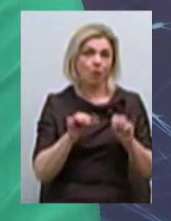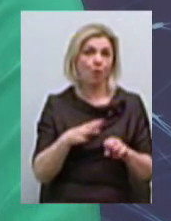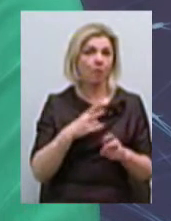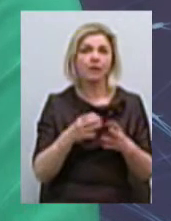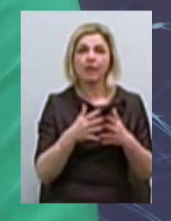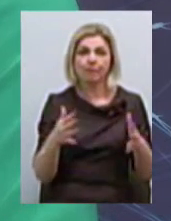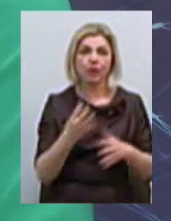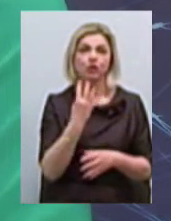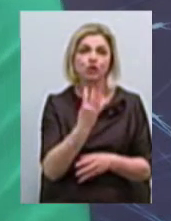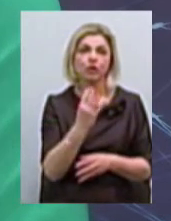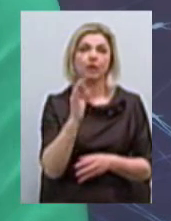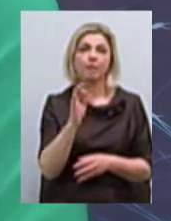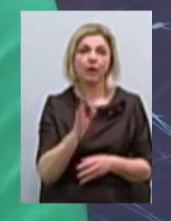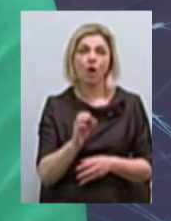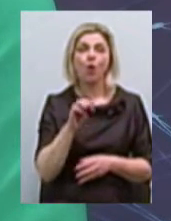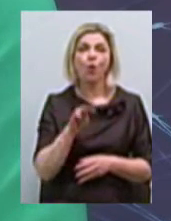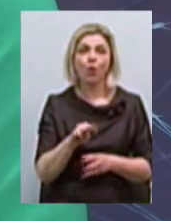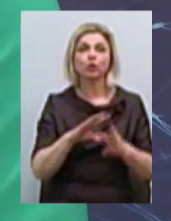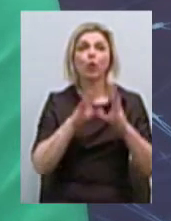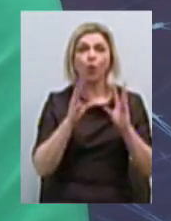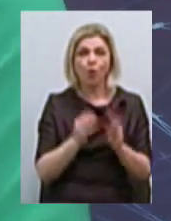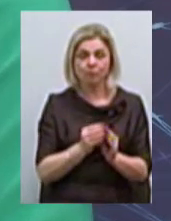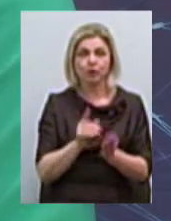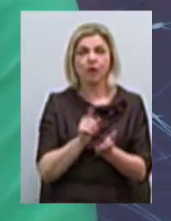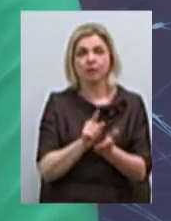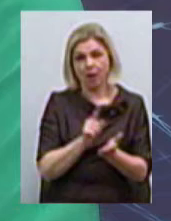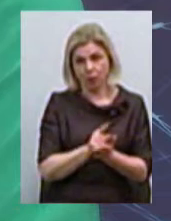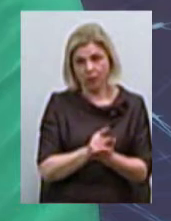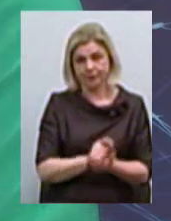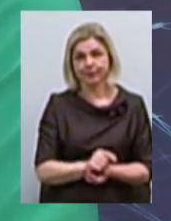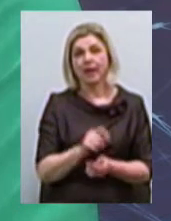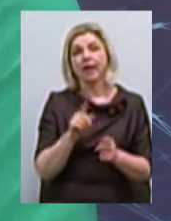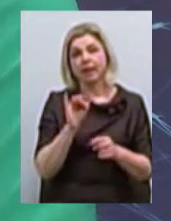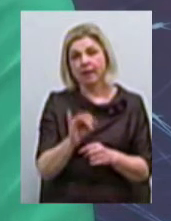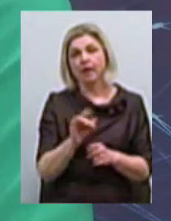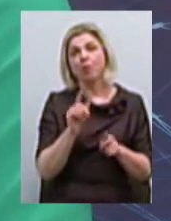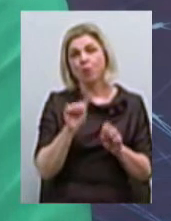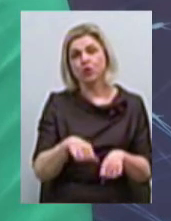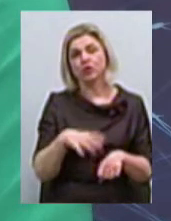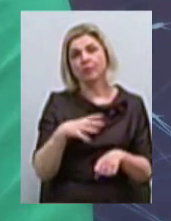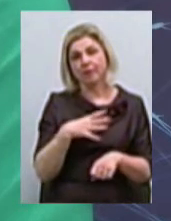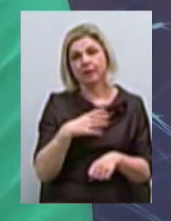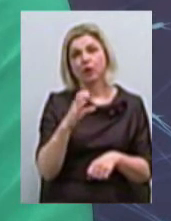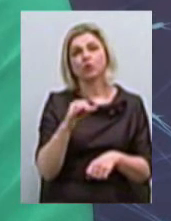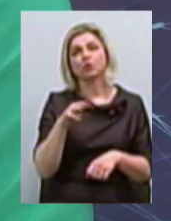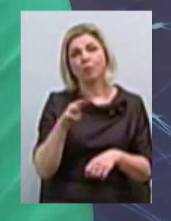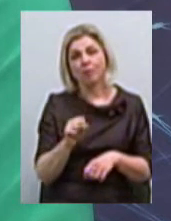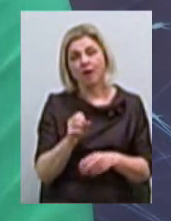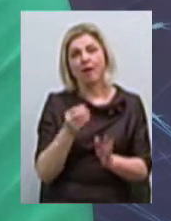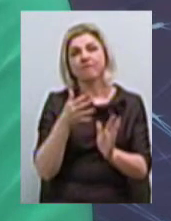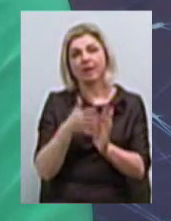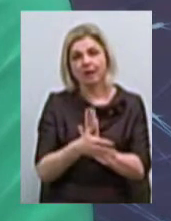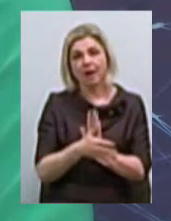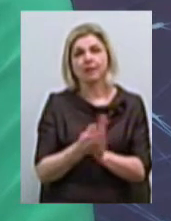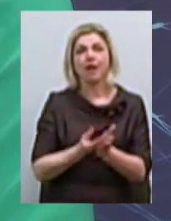більше 4% від суми загального оподаткованого доходу платника податку. Також це можуть бути суми витрат,